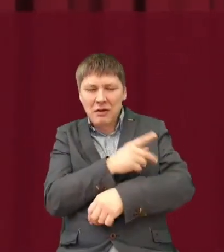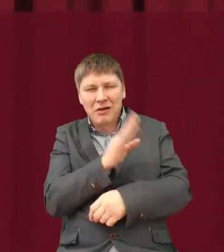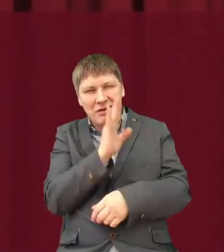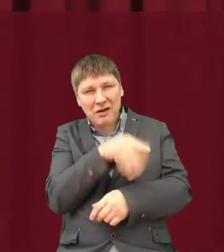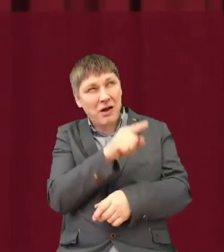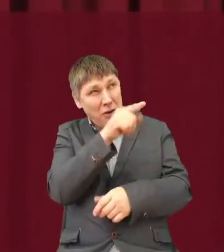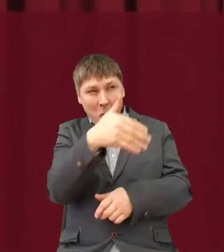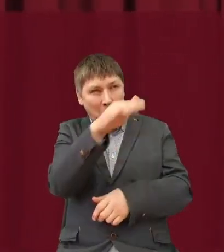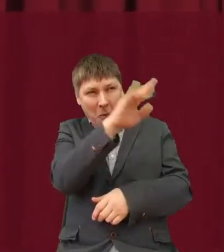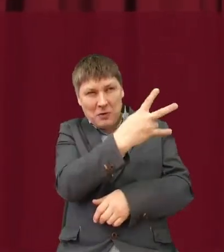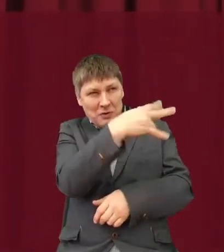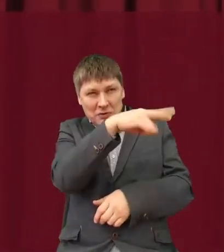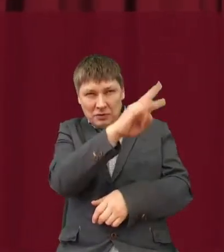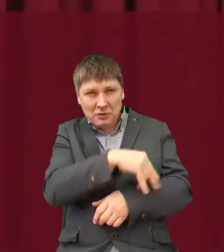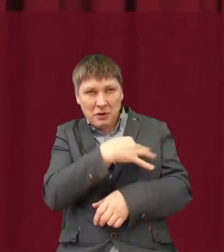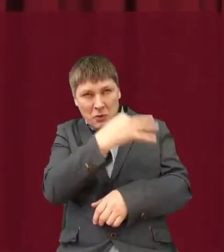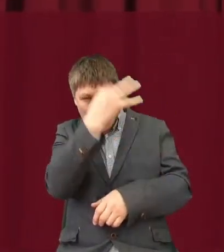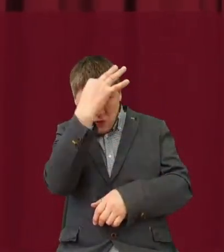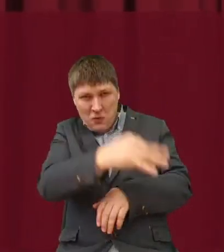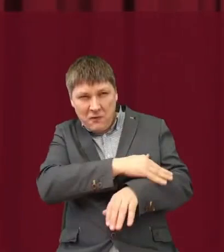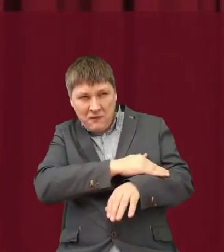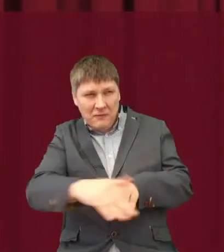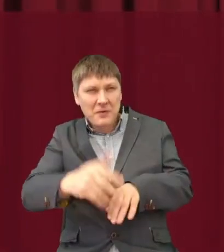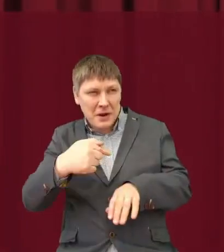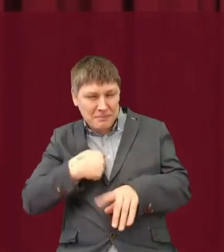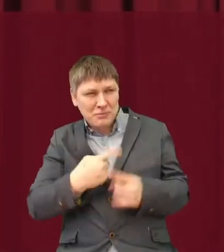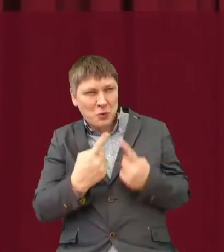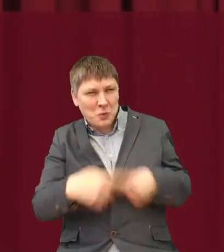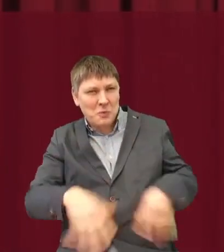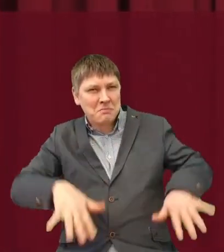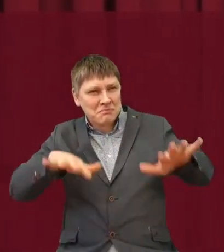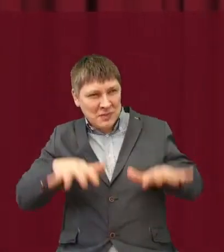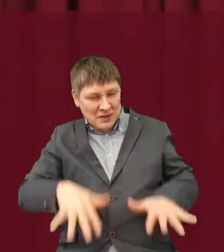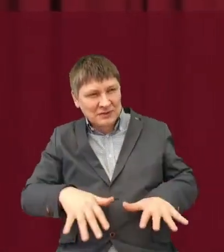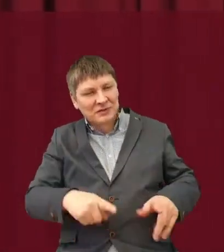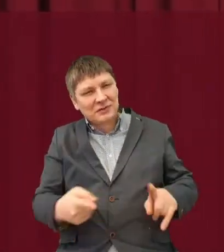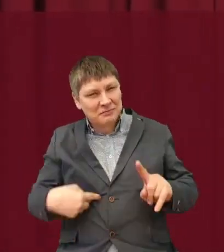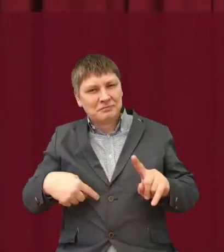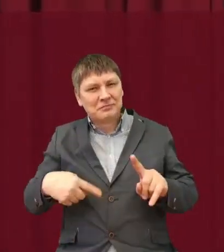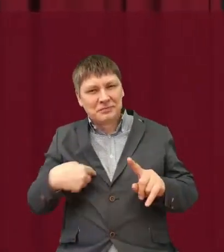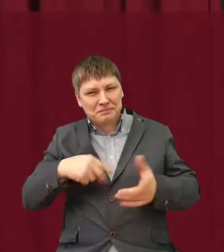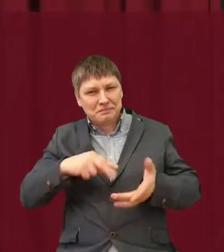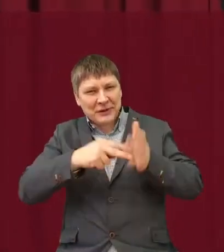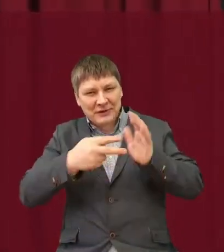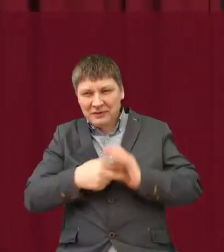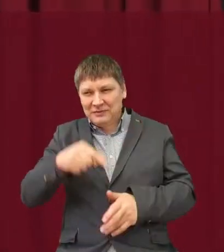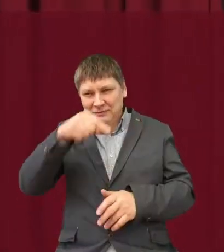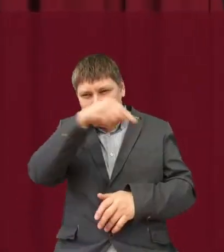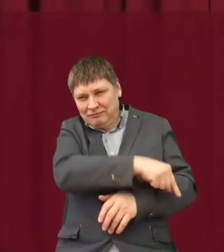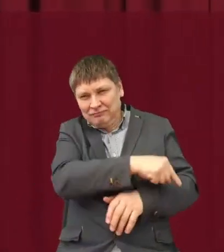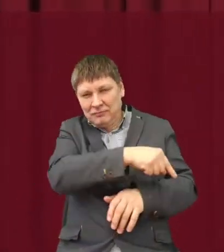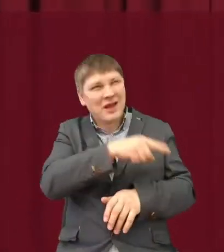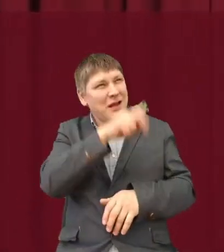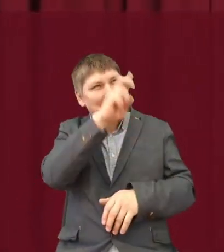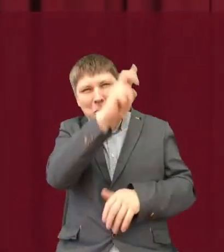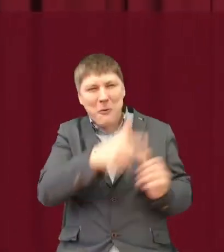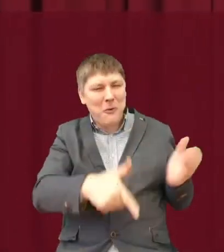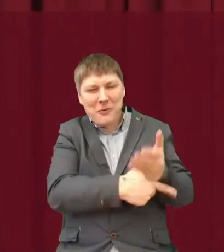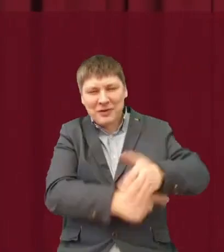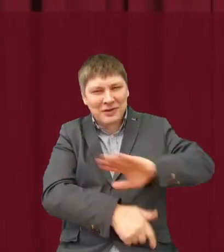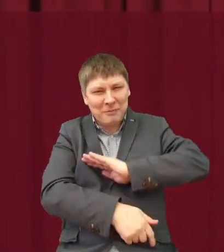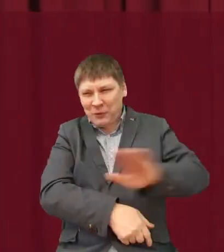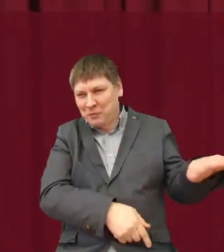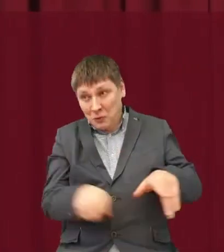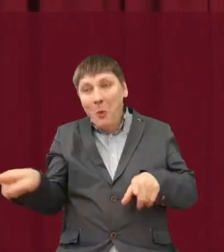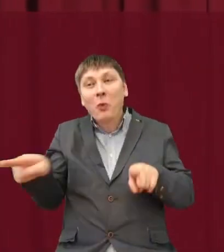Он дал им победу но мы пойдем в той сфере где их Бог не имеет власти и знаете